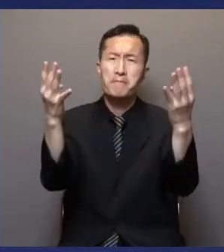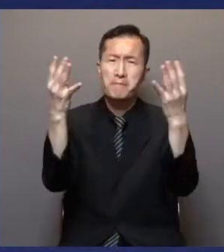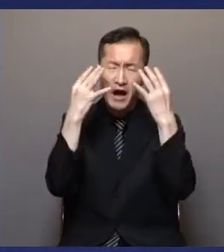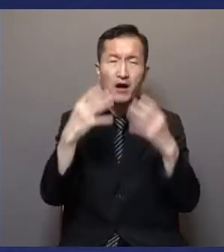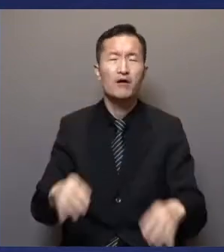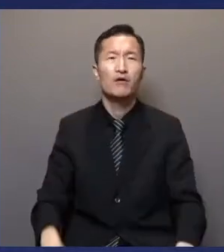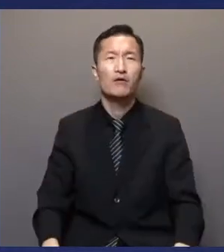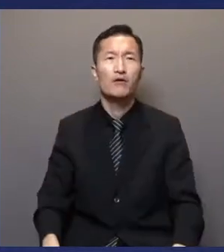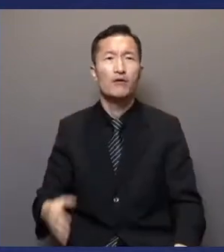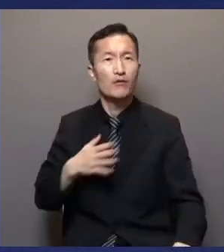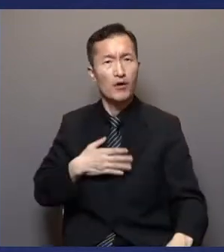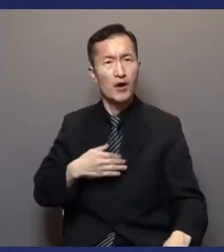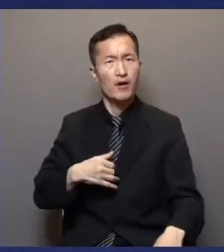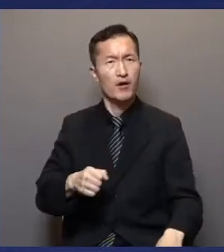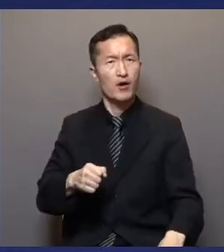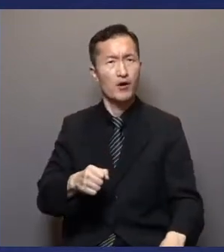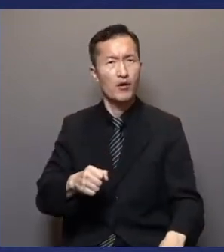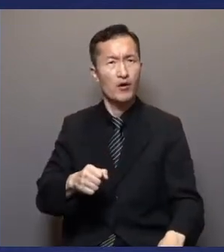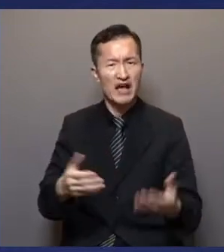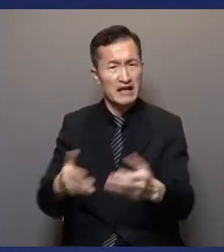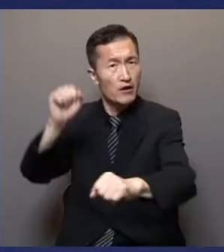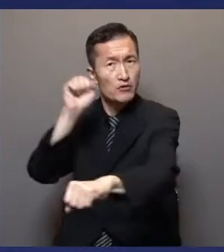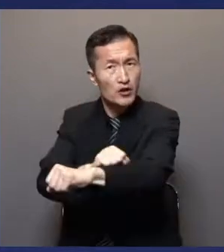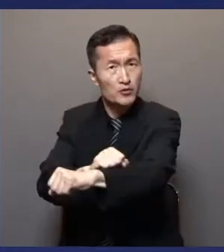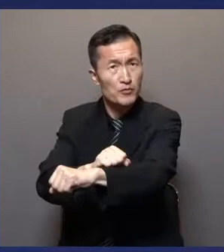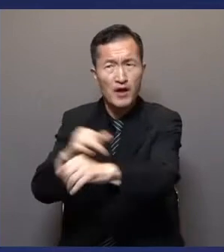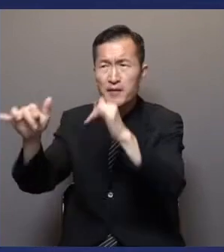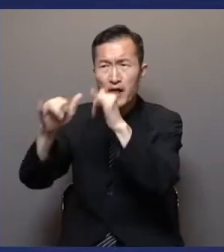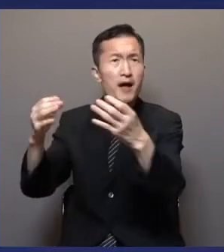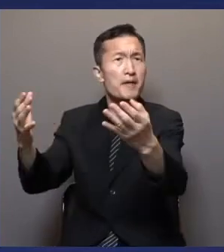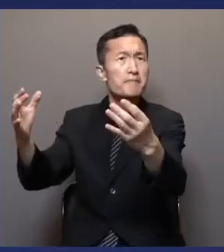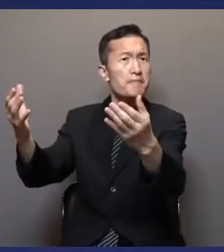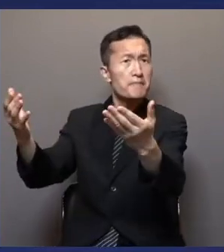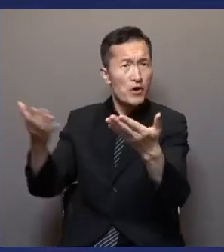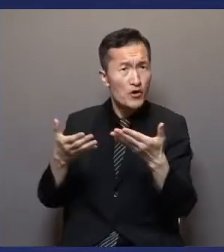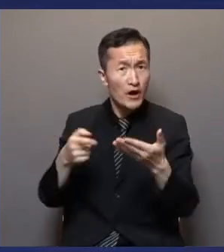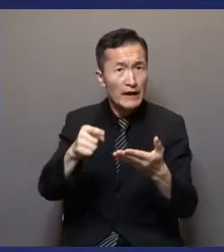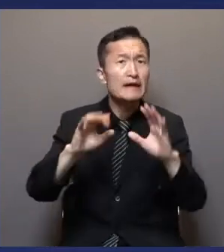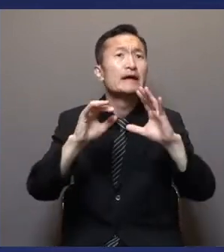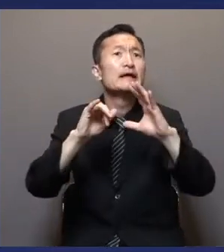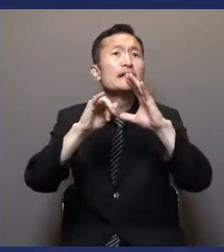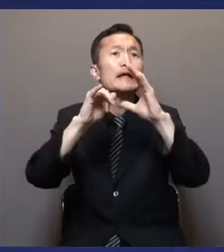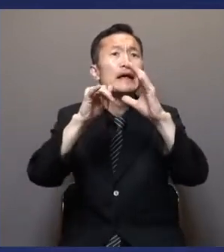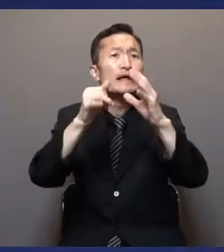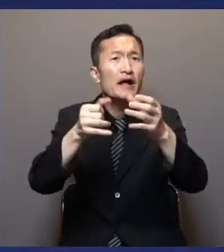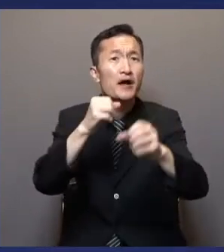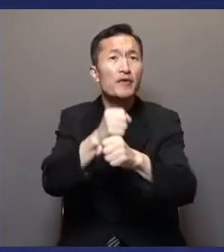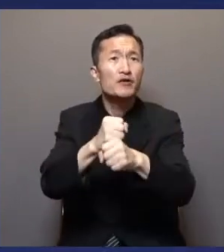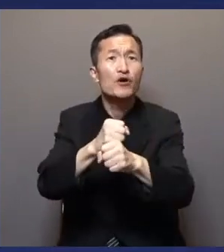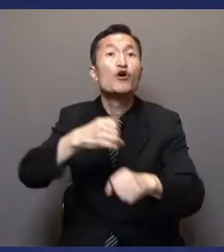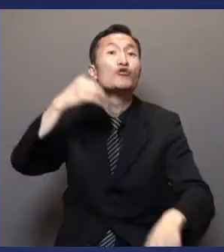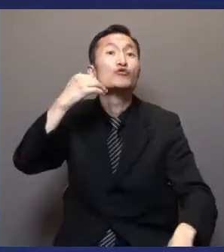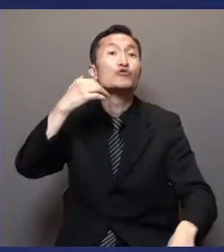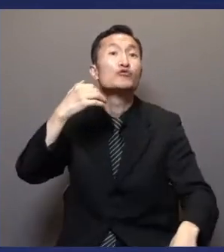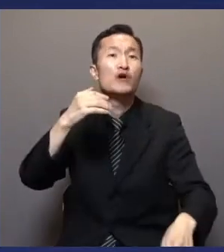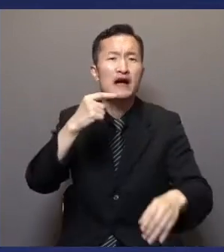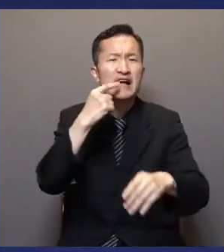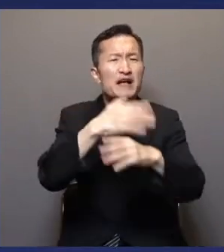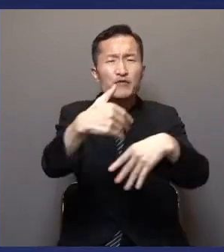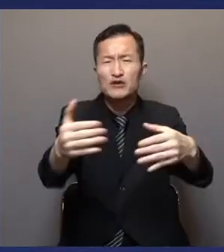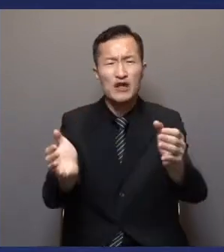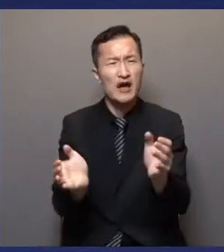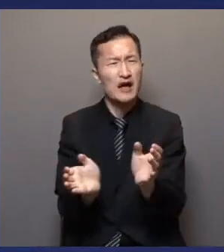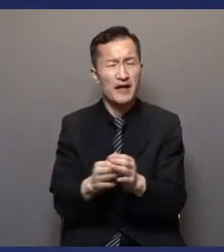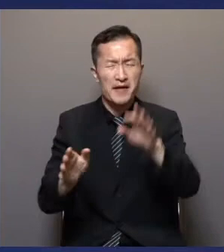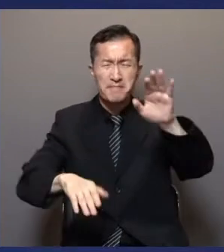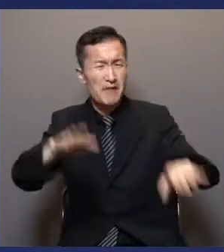응당해야 할 일을 했었으면 거기에 대한 보상을 받는 사회, 그런 사회를 만들 정당, 민주당이 불공정과